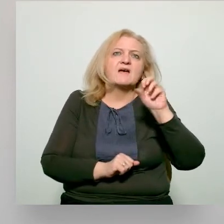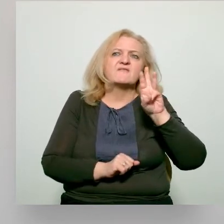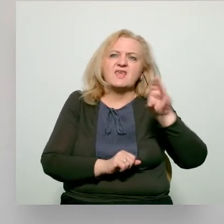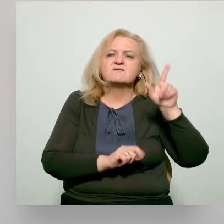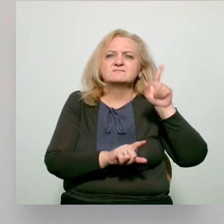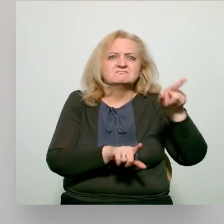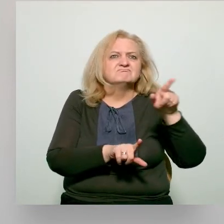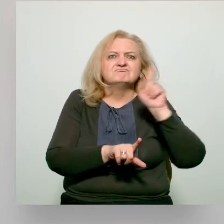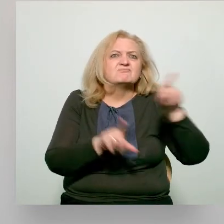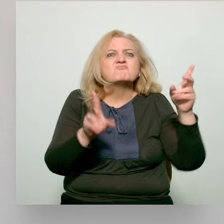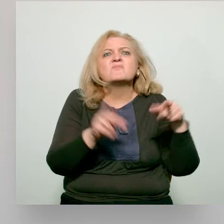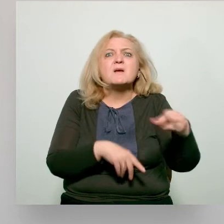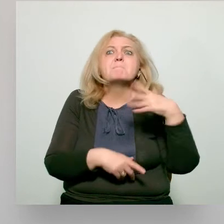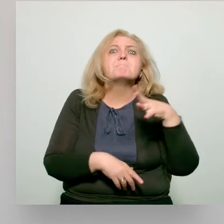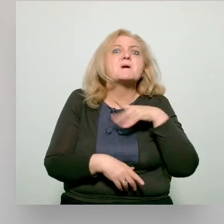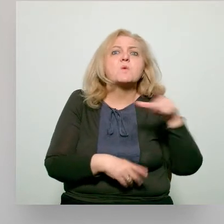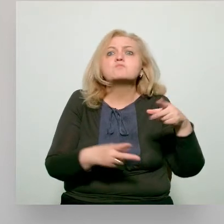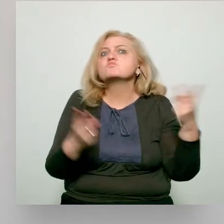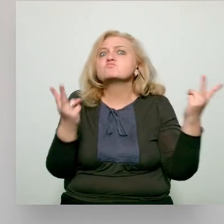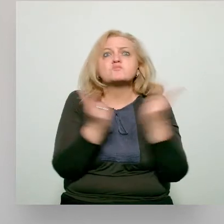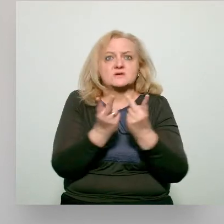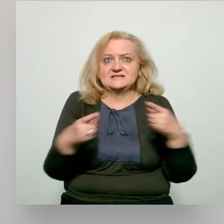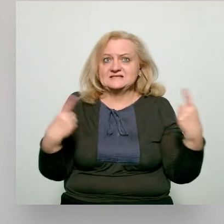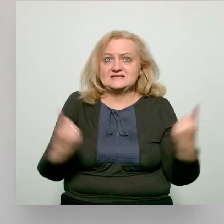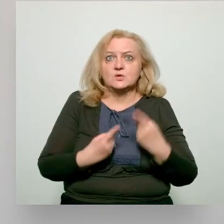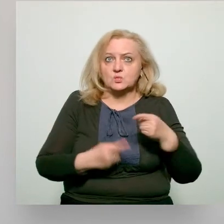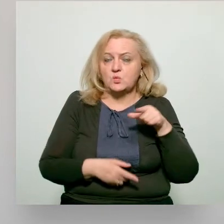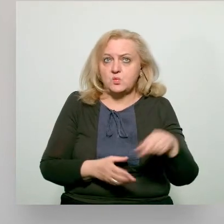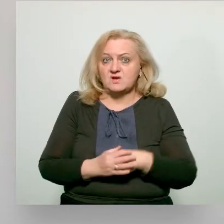w Kijowie dosłownie dokładnie to samo,